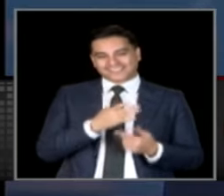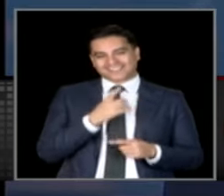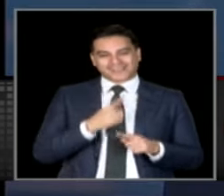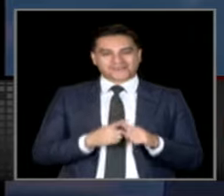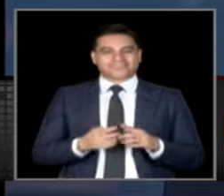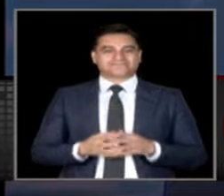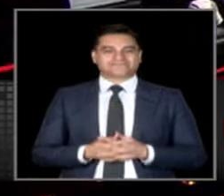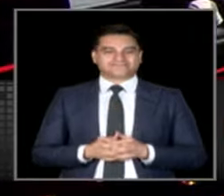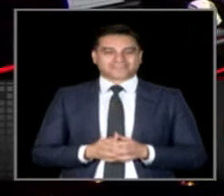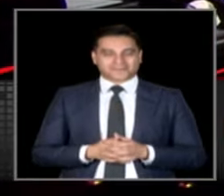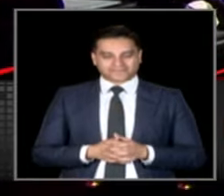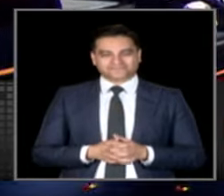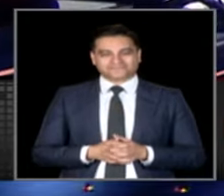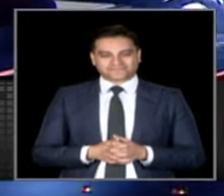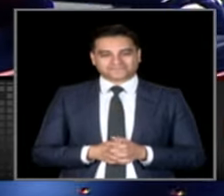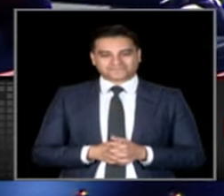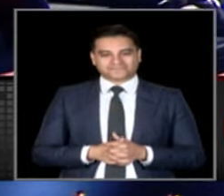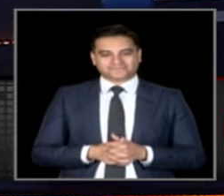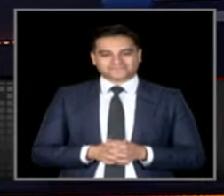إجابة خاطئة.